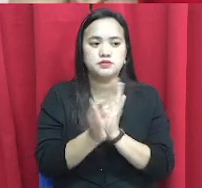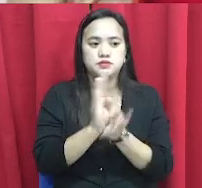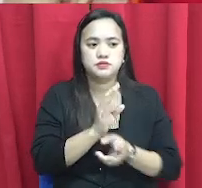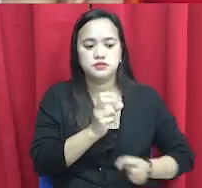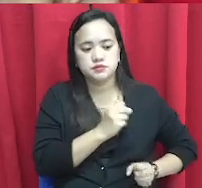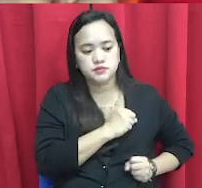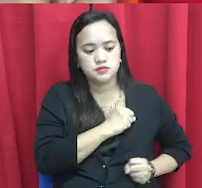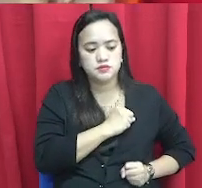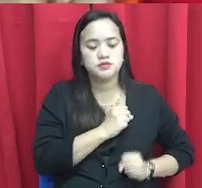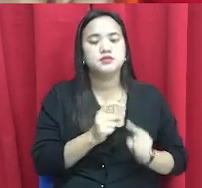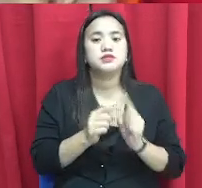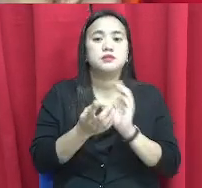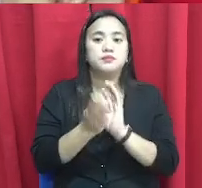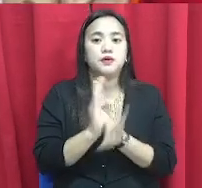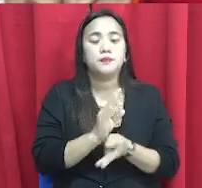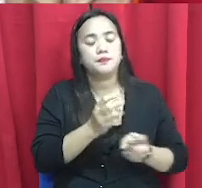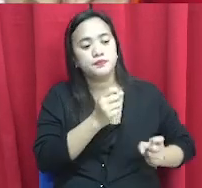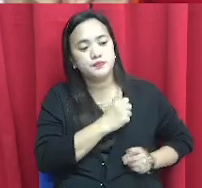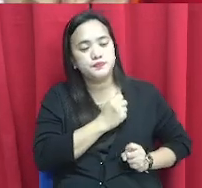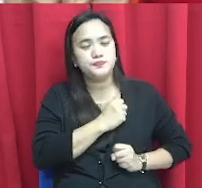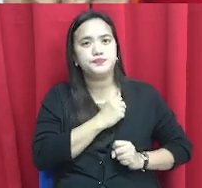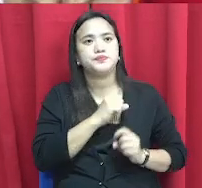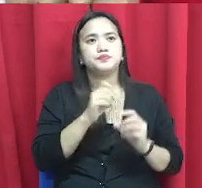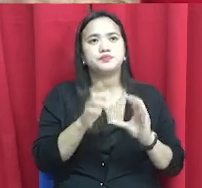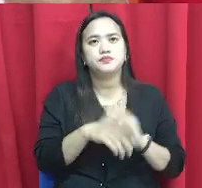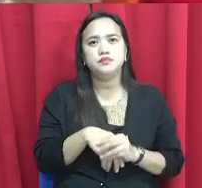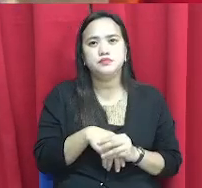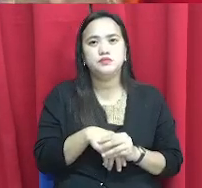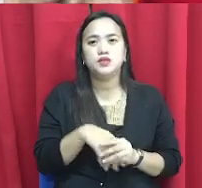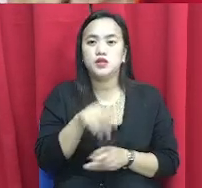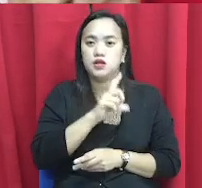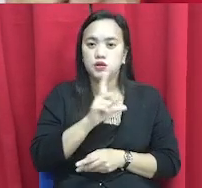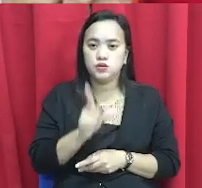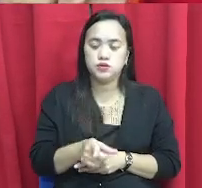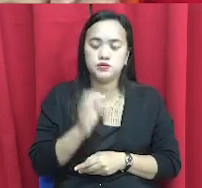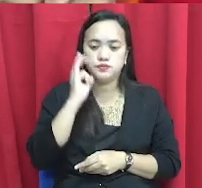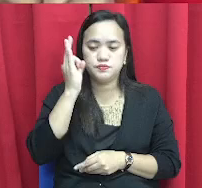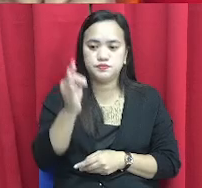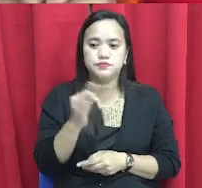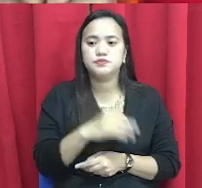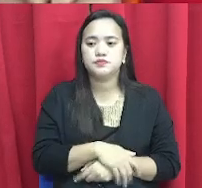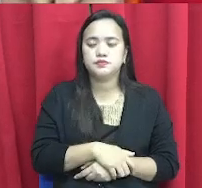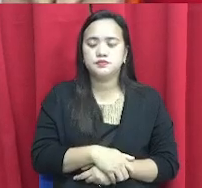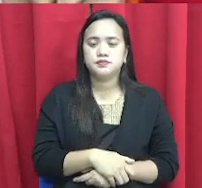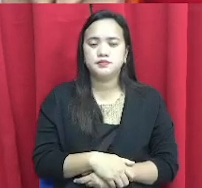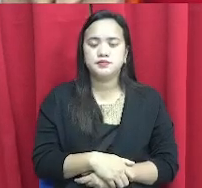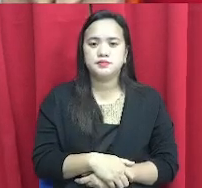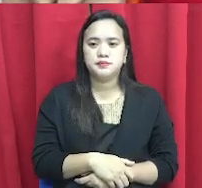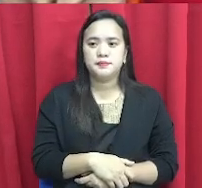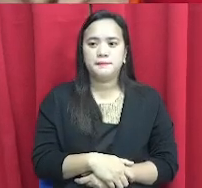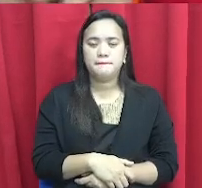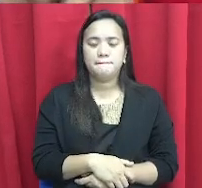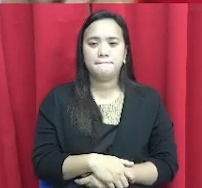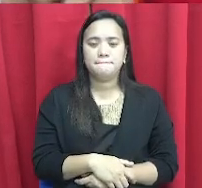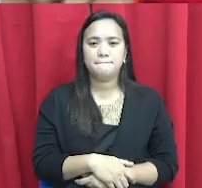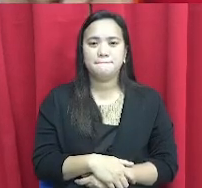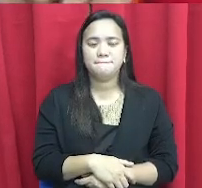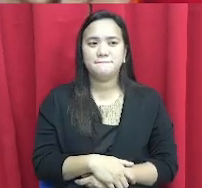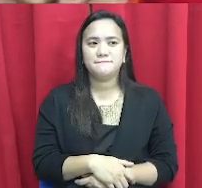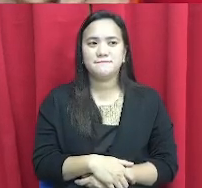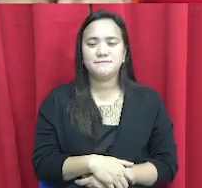mag sundalo ka ng pango Balang ar so y ang lagi ni Bin magiging sundalo ka ng panginoon Sabi ko